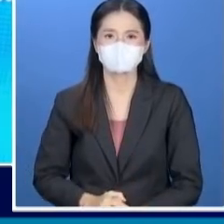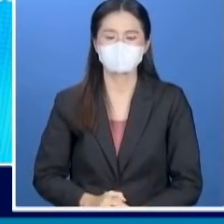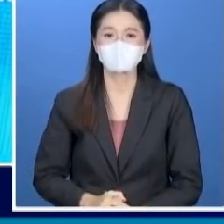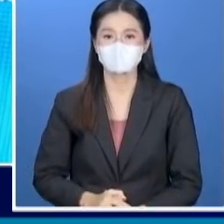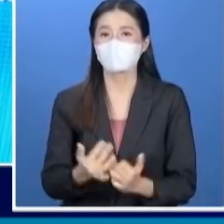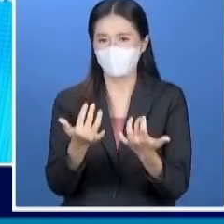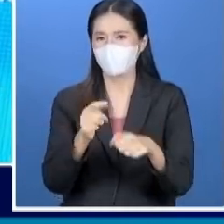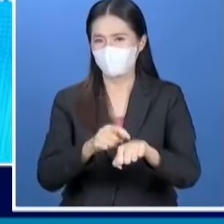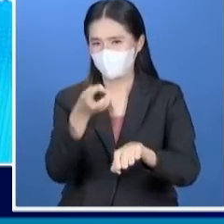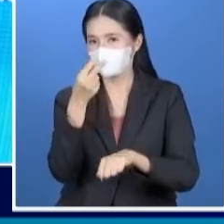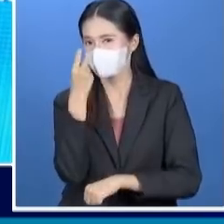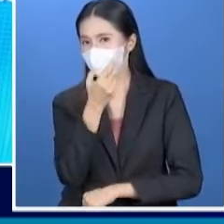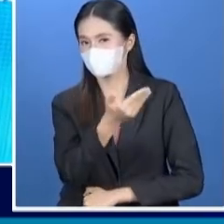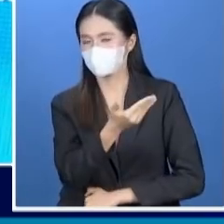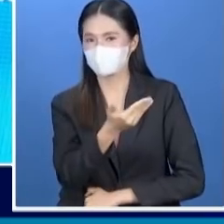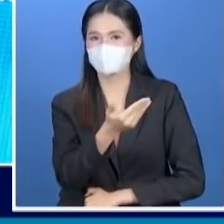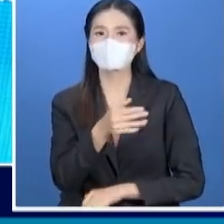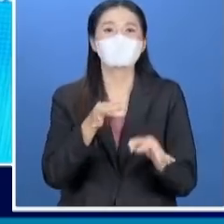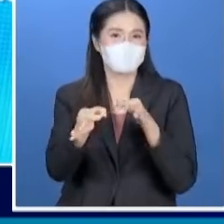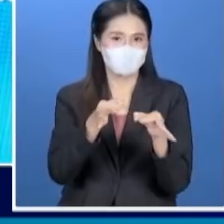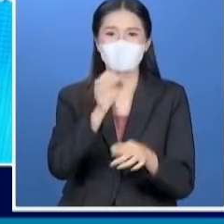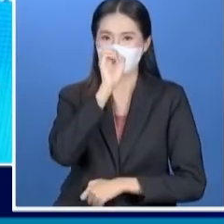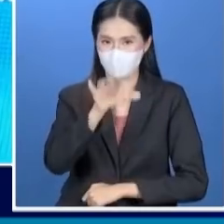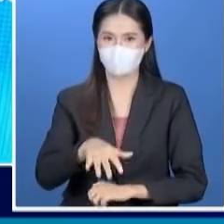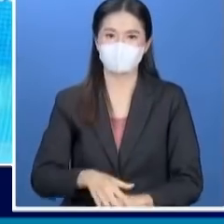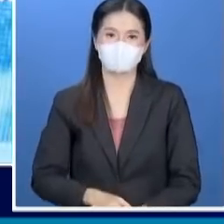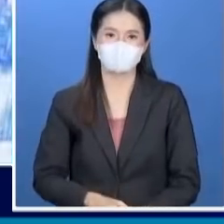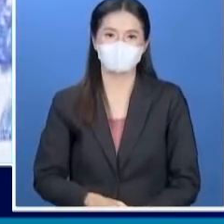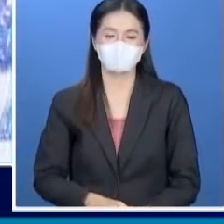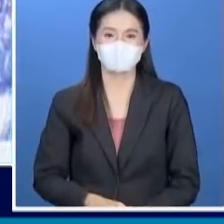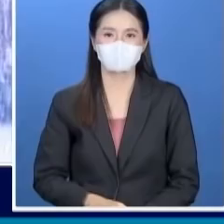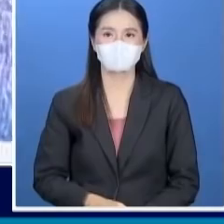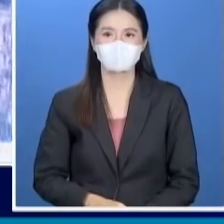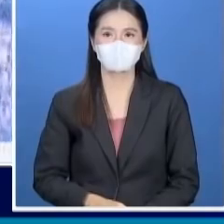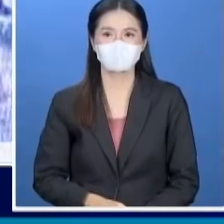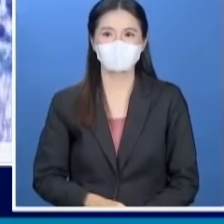เดี๋ยวเราสักครู่นะฮะเราจะเห็นภาพนะครับแล้วก็จะอธิบาย